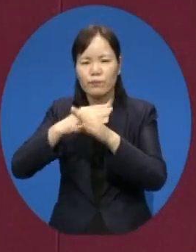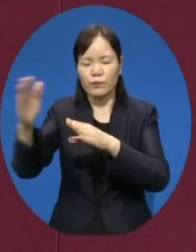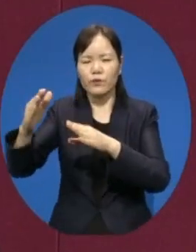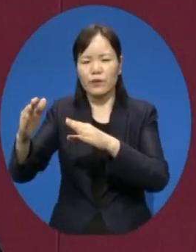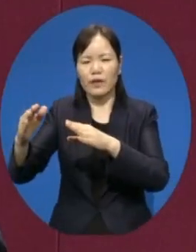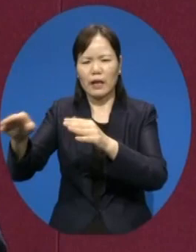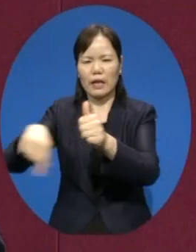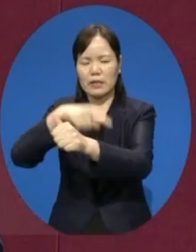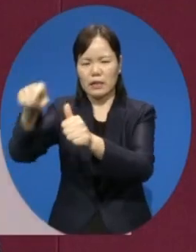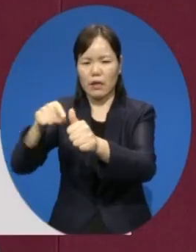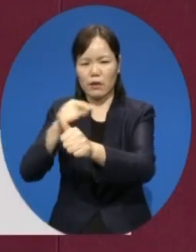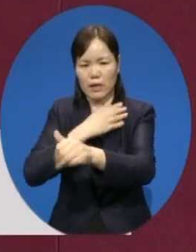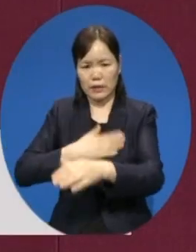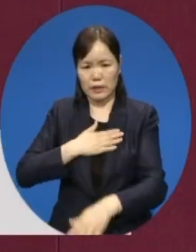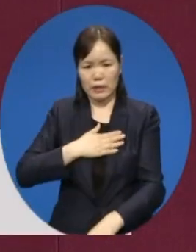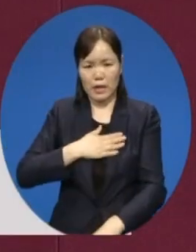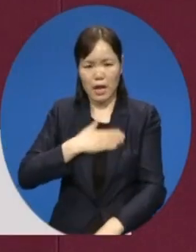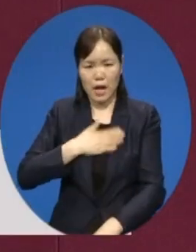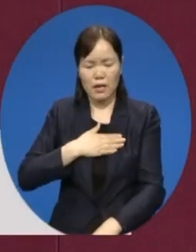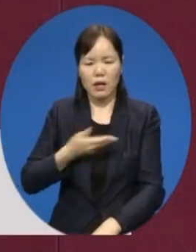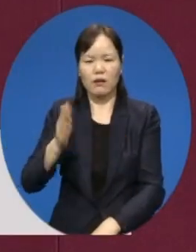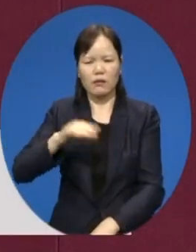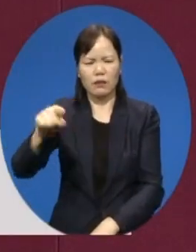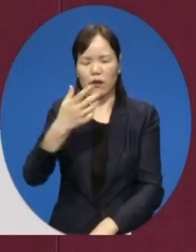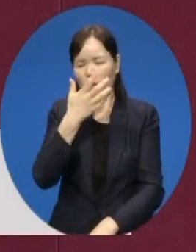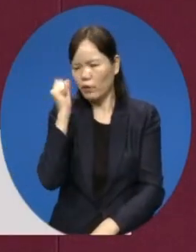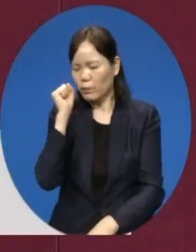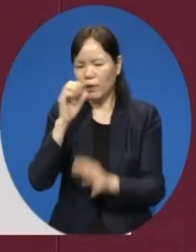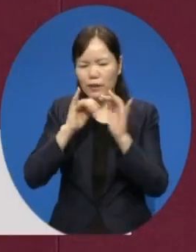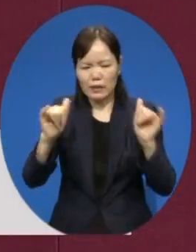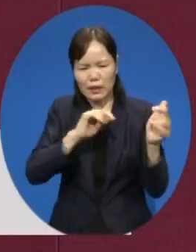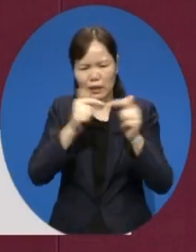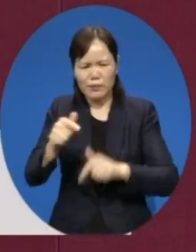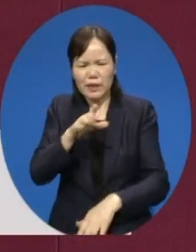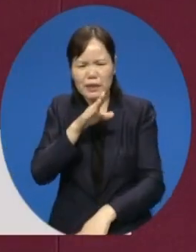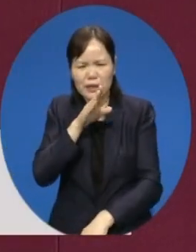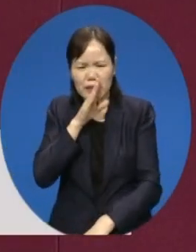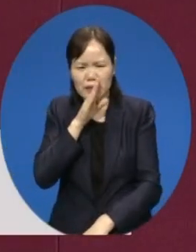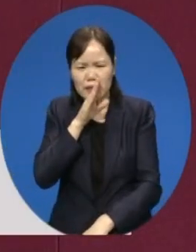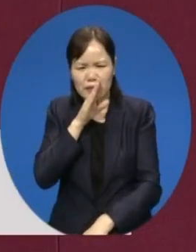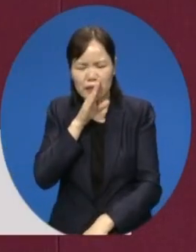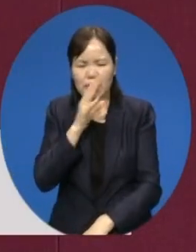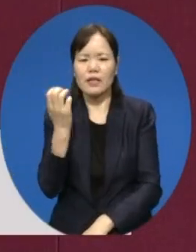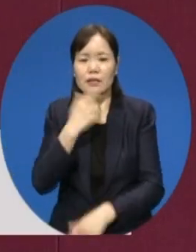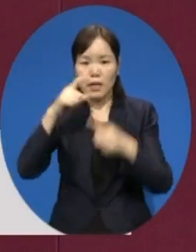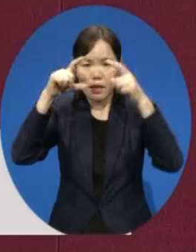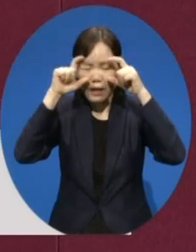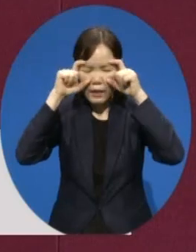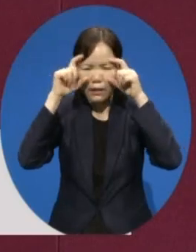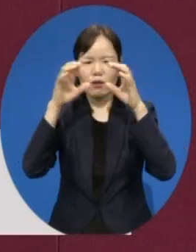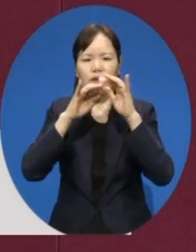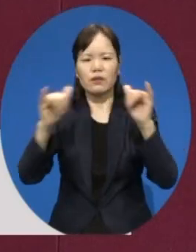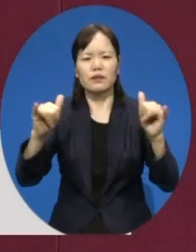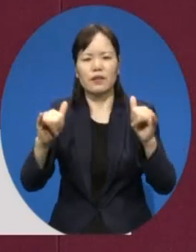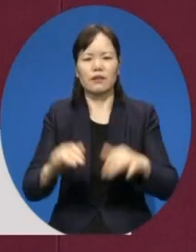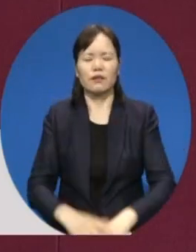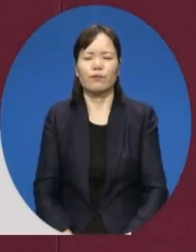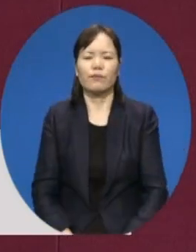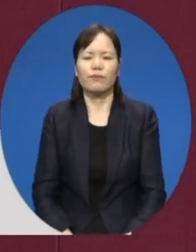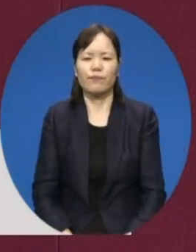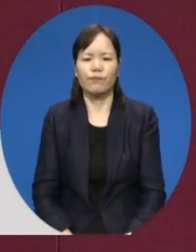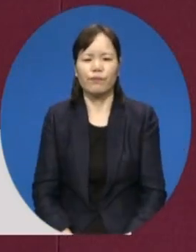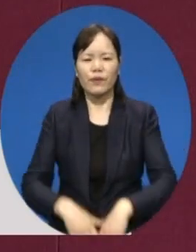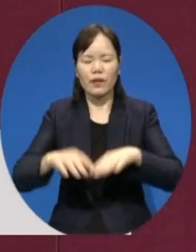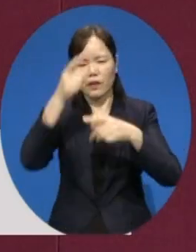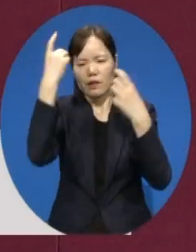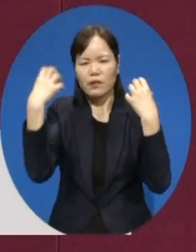잘합니다. 그런데 그 실상을 외면하는 사람들, 이 사람들이야말로 진짜 색안경 끼고 있는 사람들 아닙니까? 현